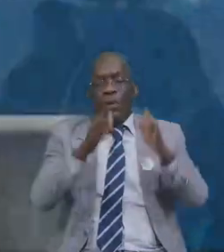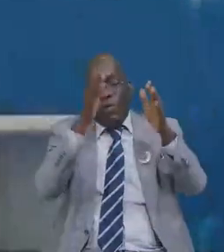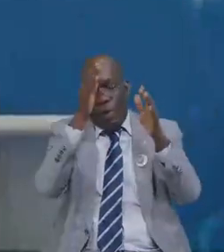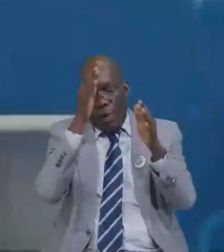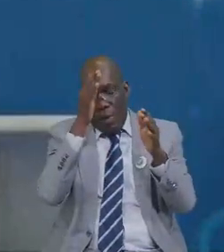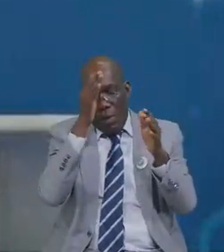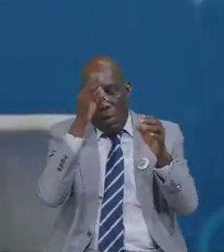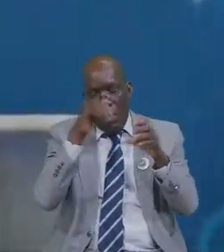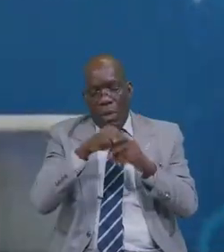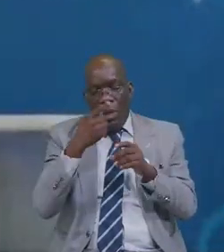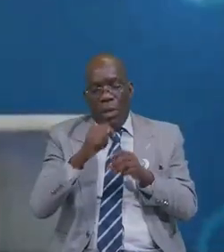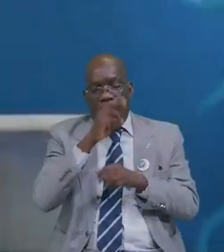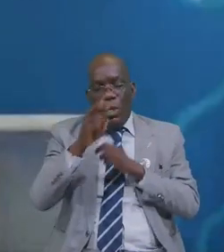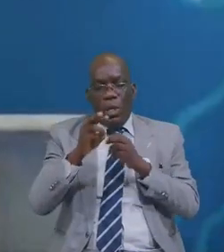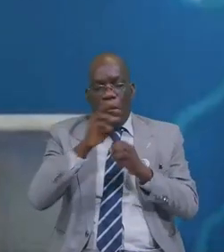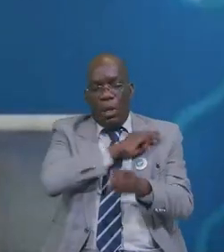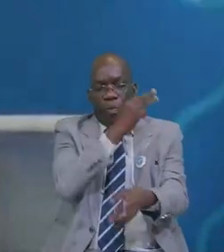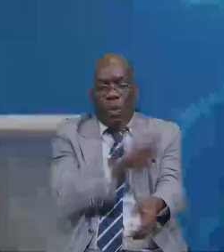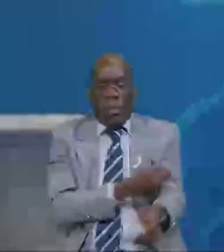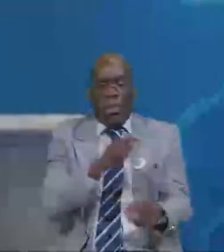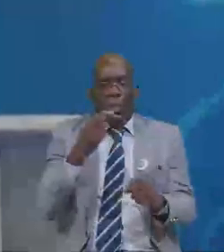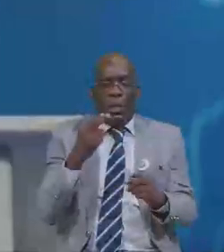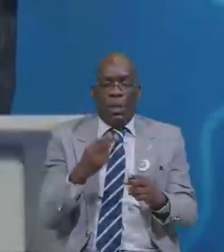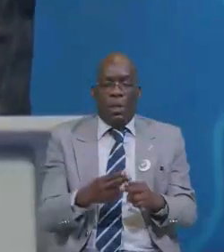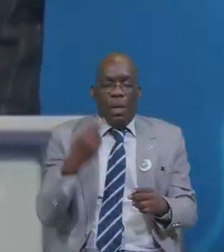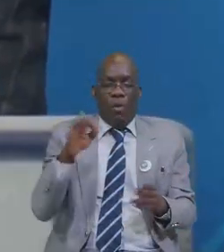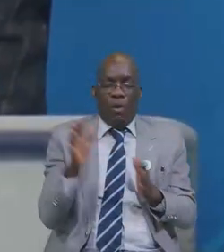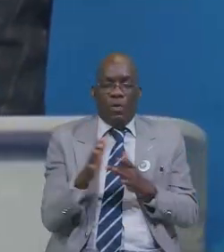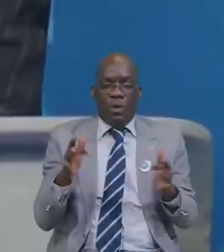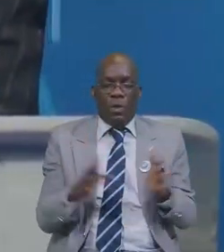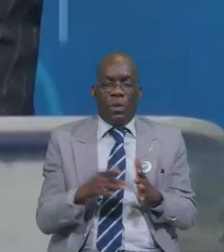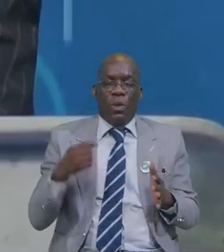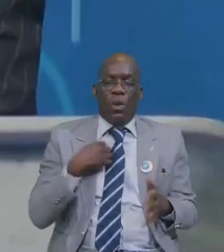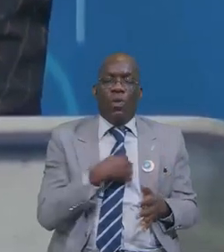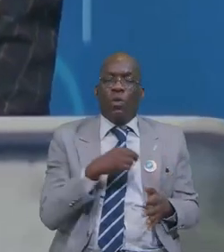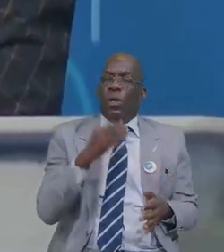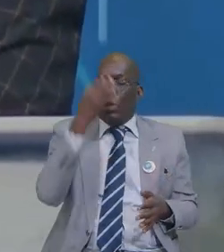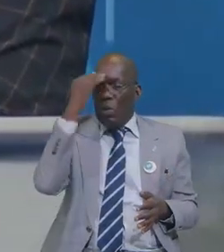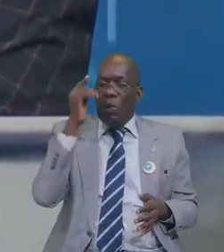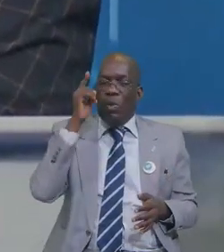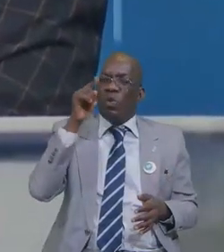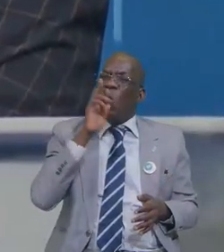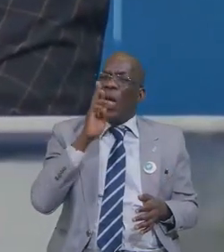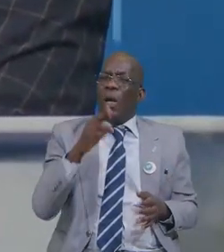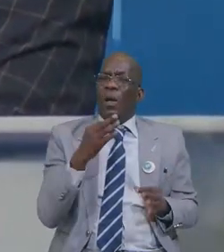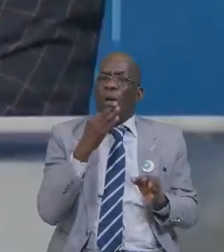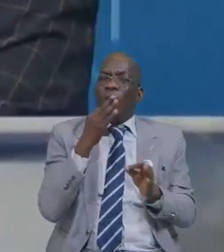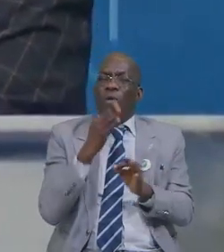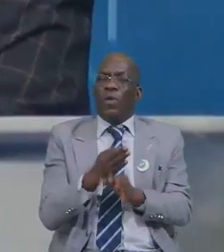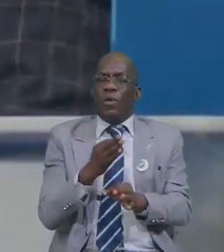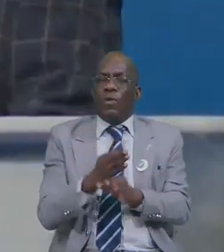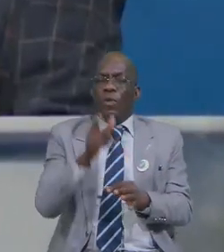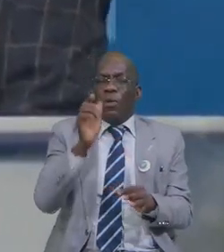Père, au nom puissant de Jésus, nous savons que tu es un Dieu fidèle.